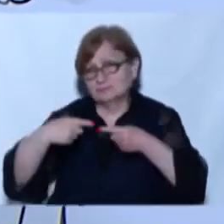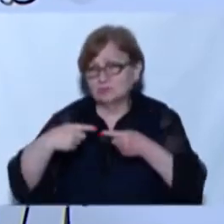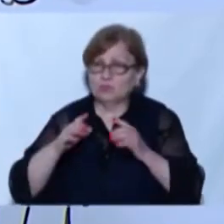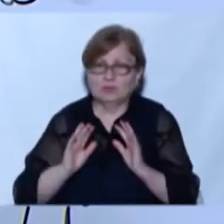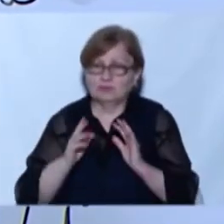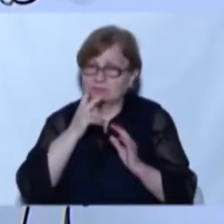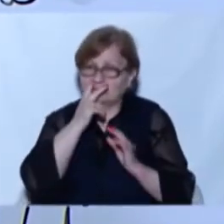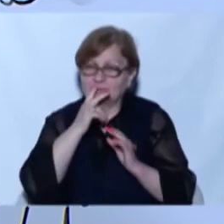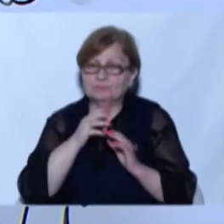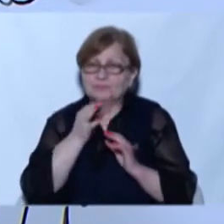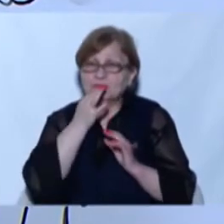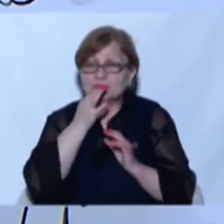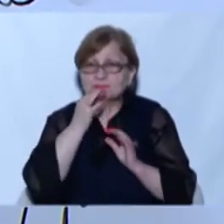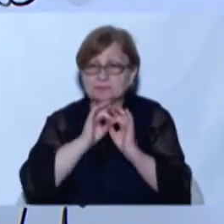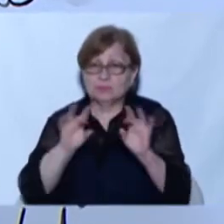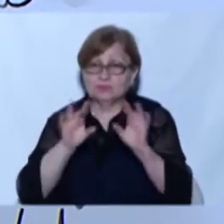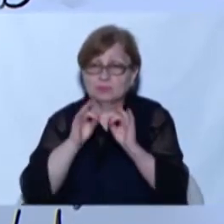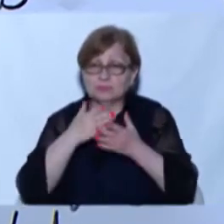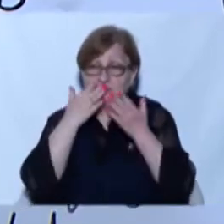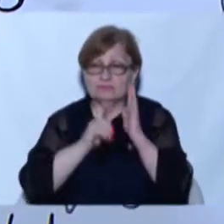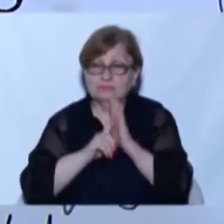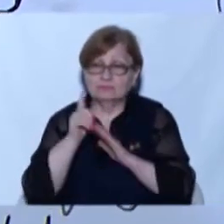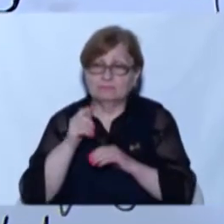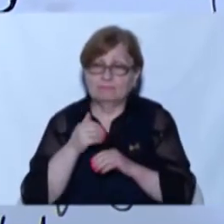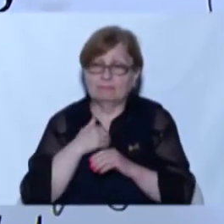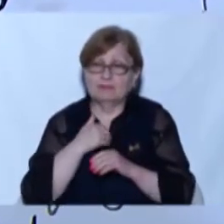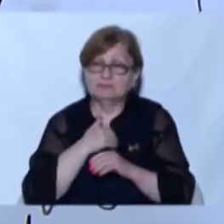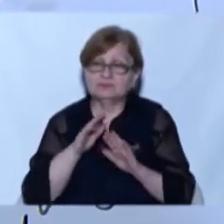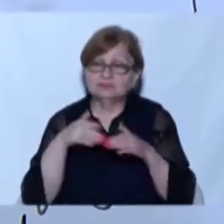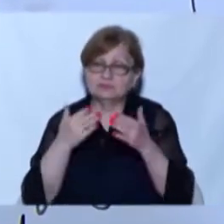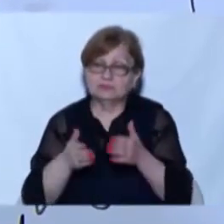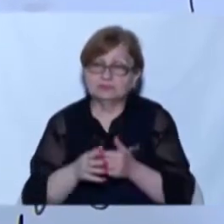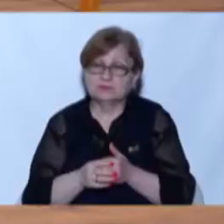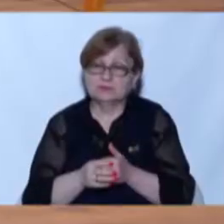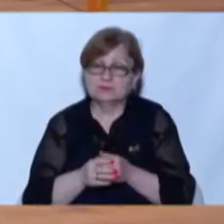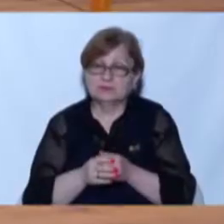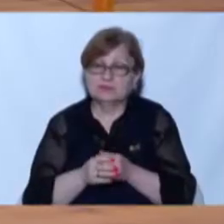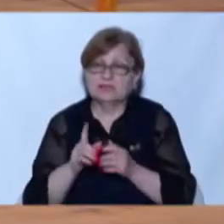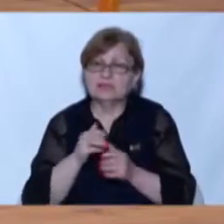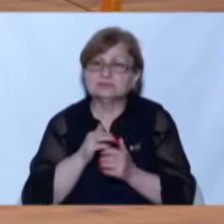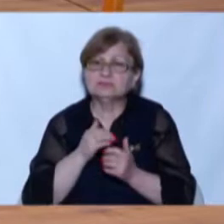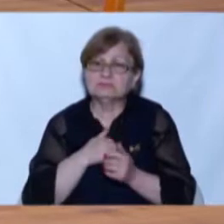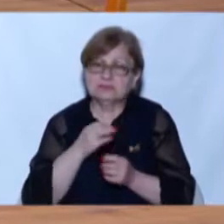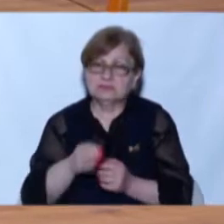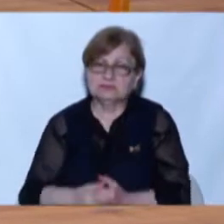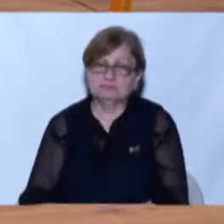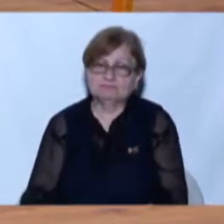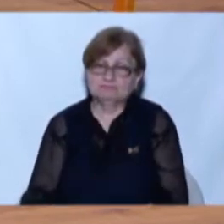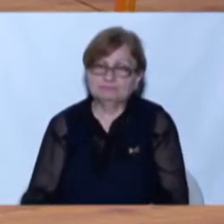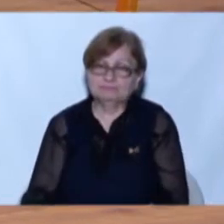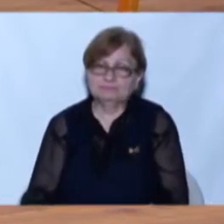Ვიდრე მოთხრობის კითხვა შეუდგებოდეთ, მე მინდა შემოგთავაზოთ ასეთი რამ.